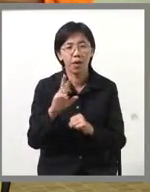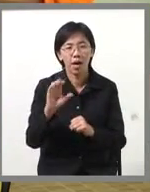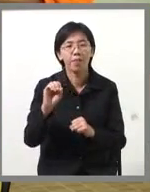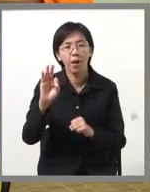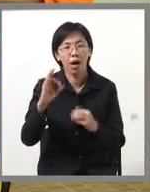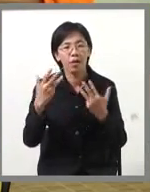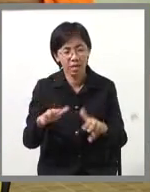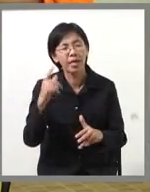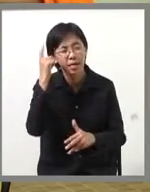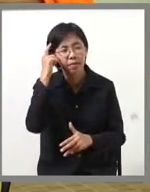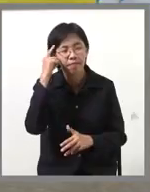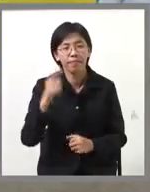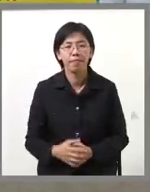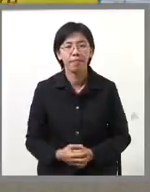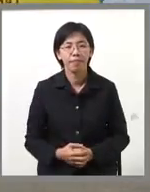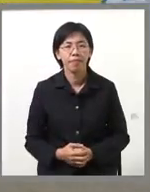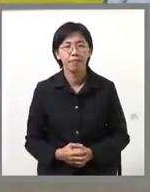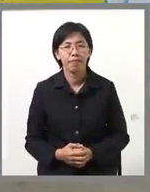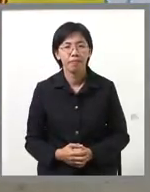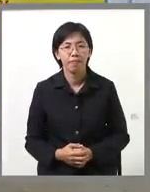า59